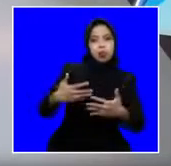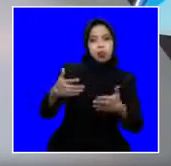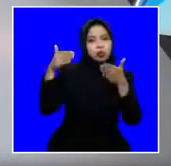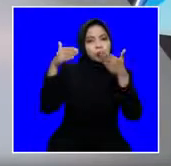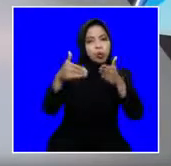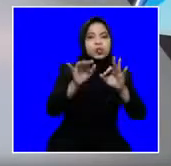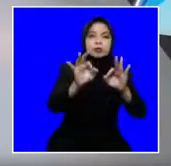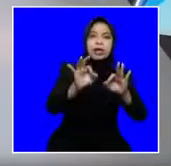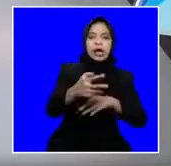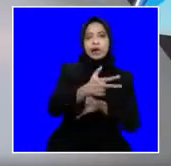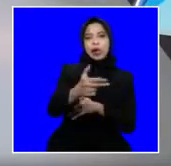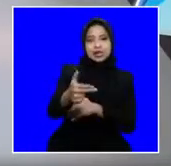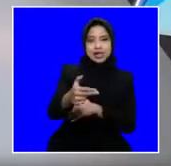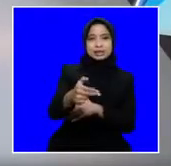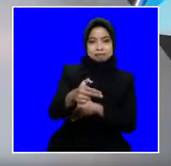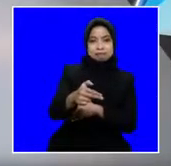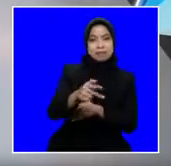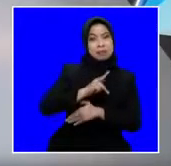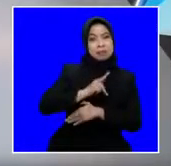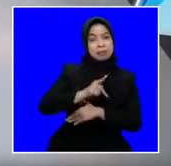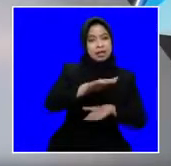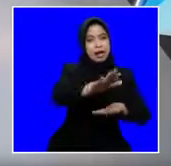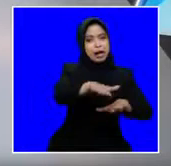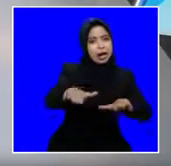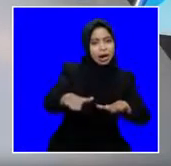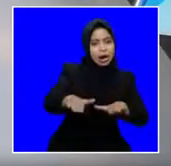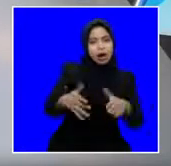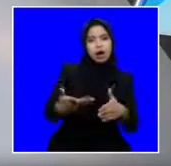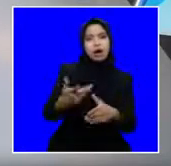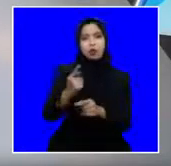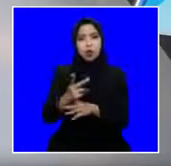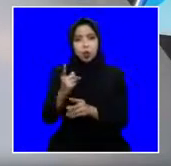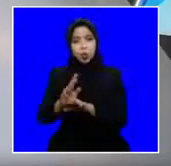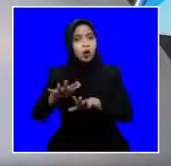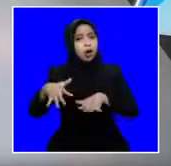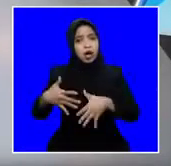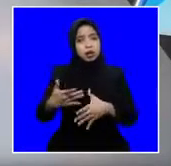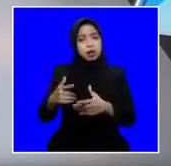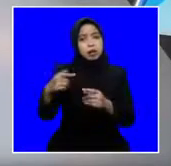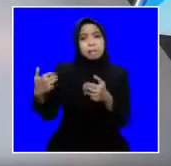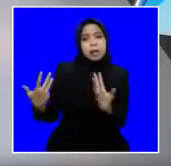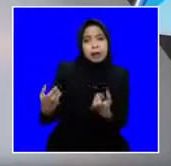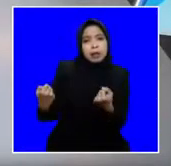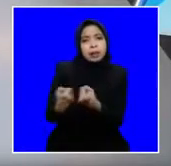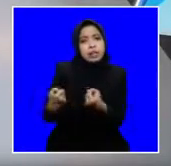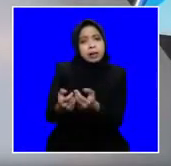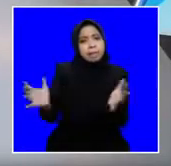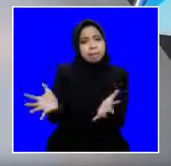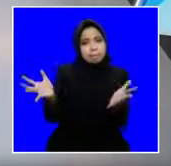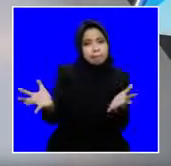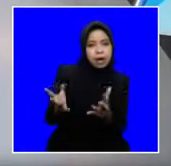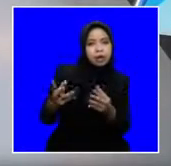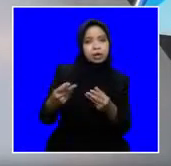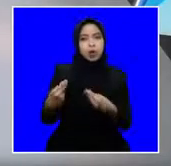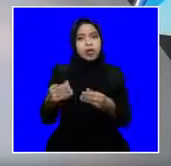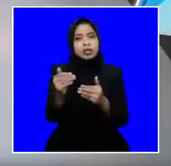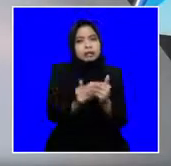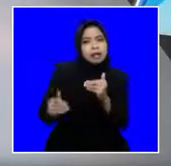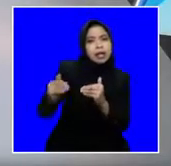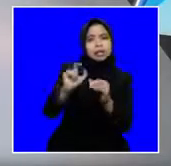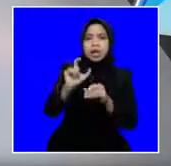dunia pendidikan Indonesia. Peserta didik, tenaga pendidik, dan tenaga kependidikan pun ditantang untuk meningkatkan